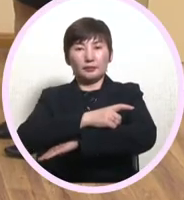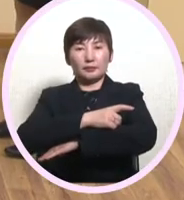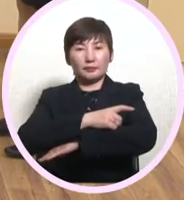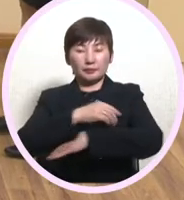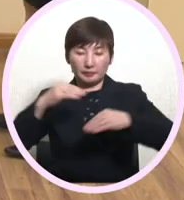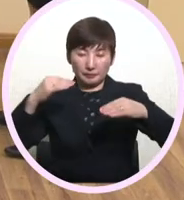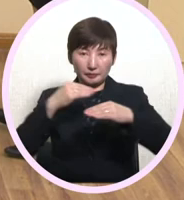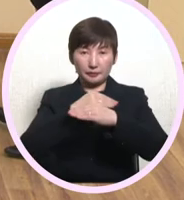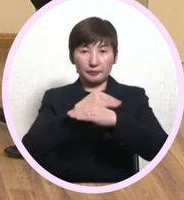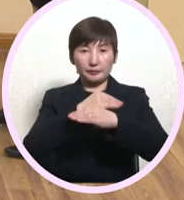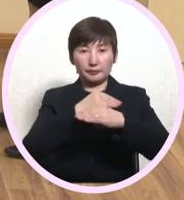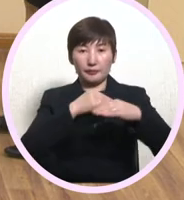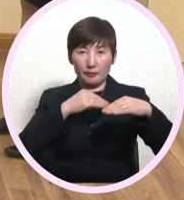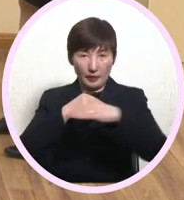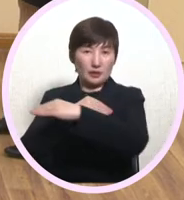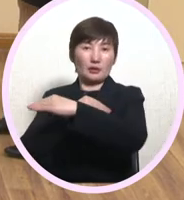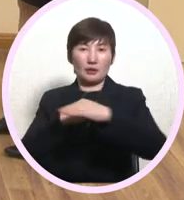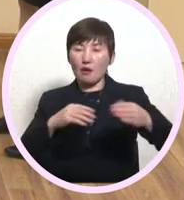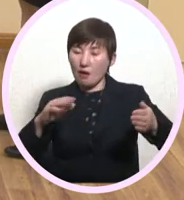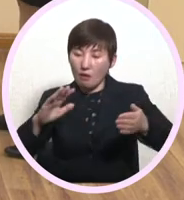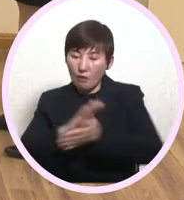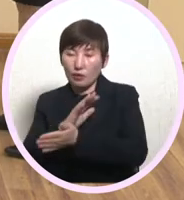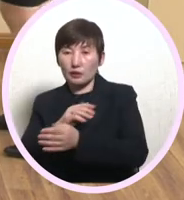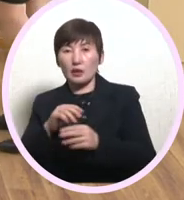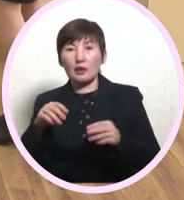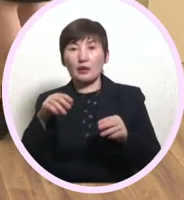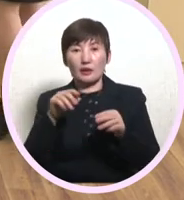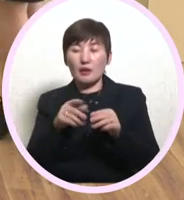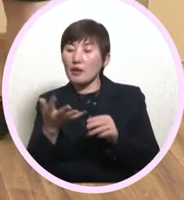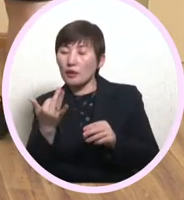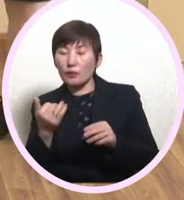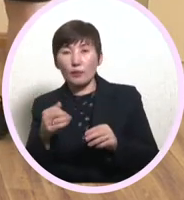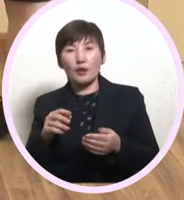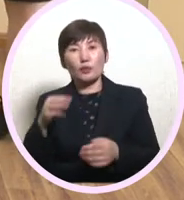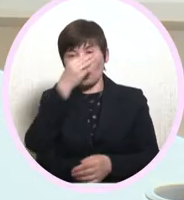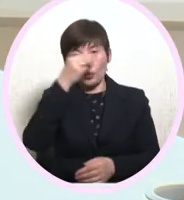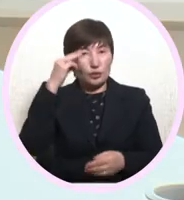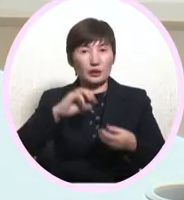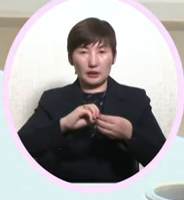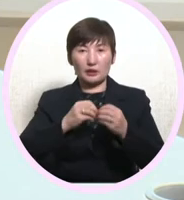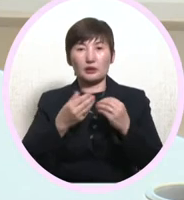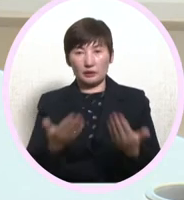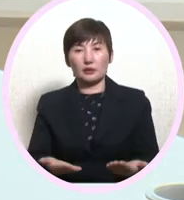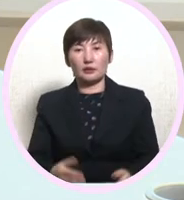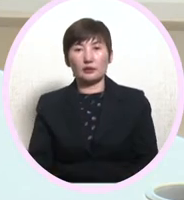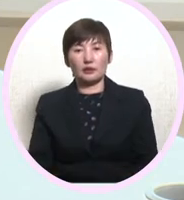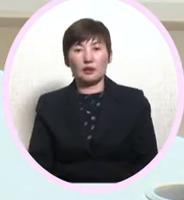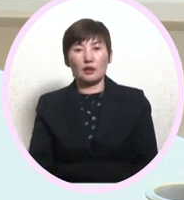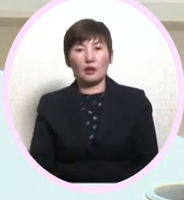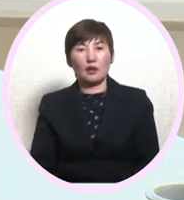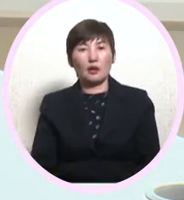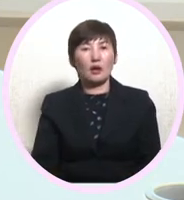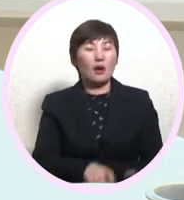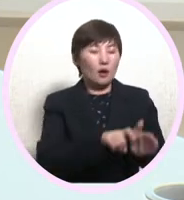машины хурдыг хэмжих туршилт хий. За та бүхэн дэд дээрээ хурд хугацааны хамаарлын